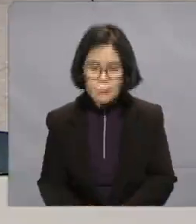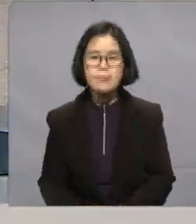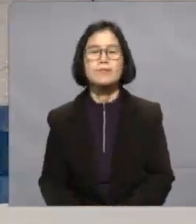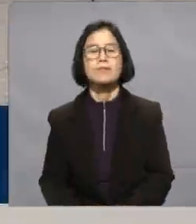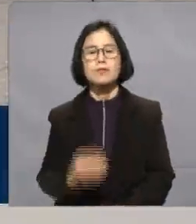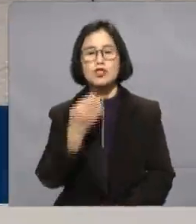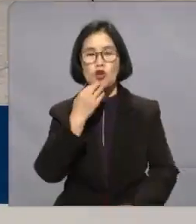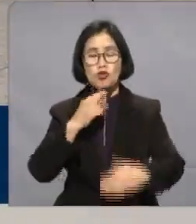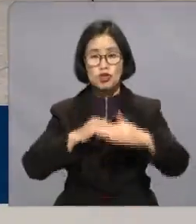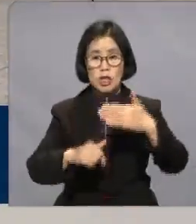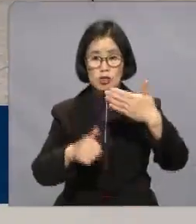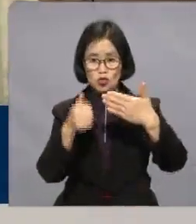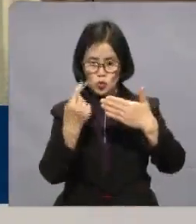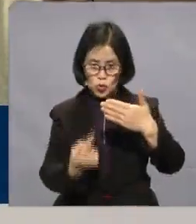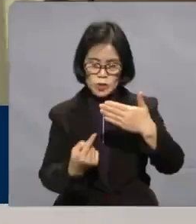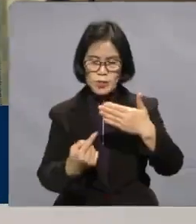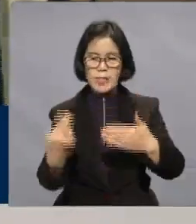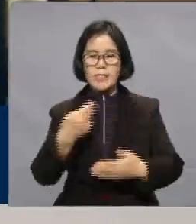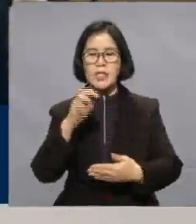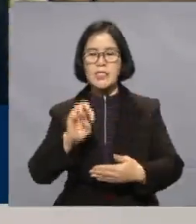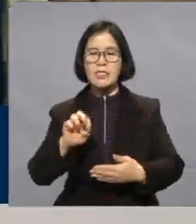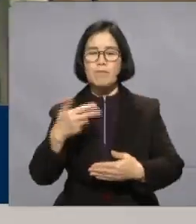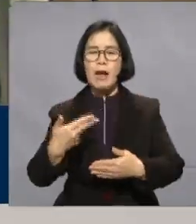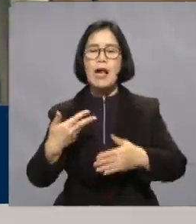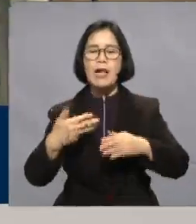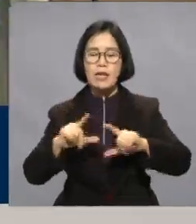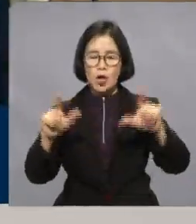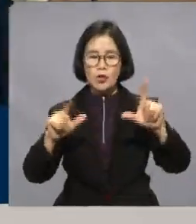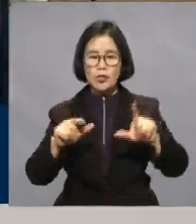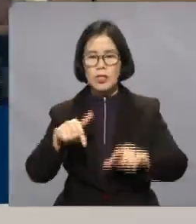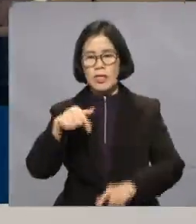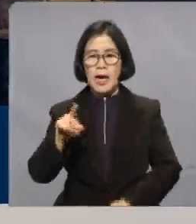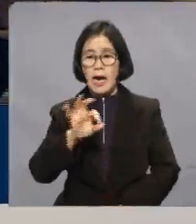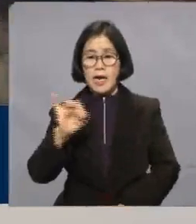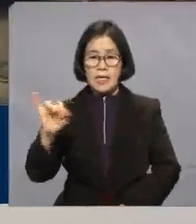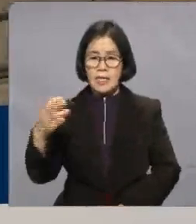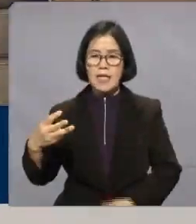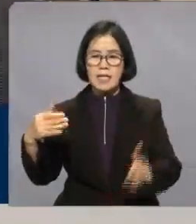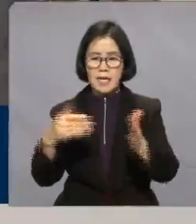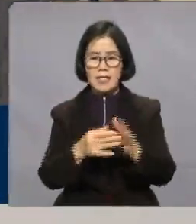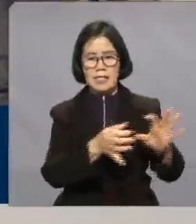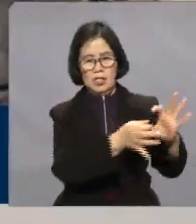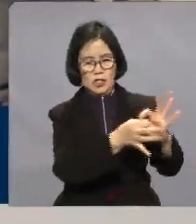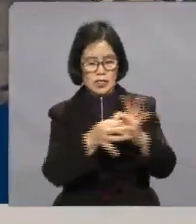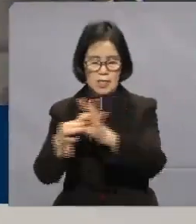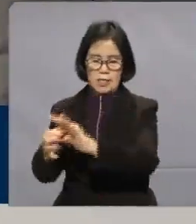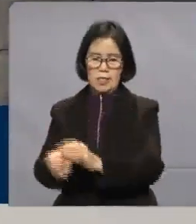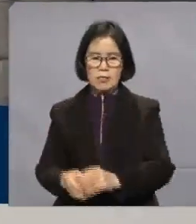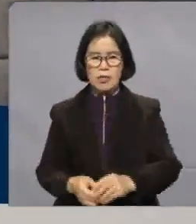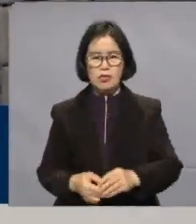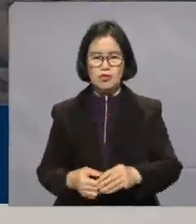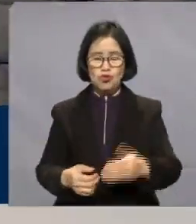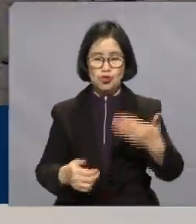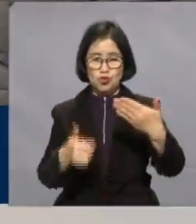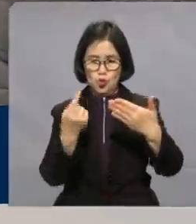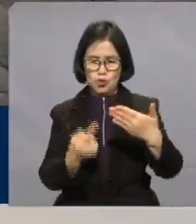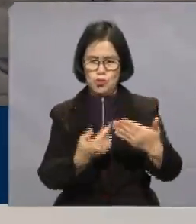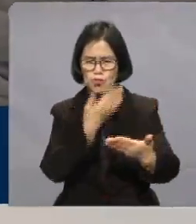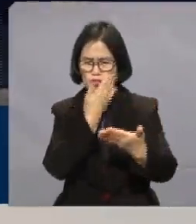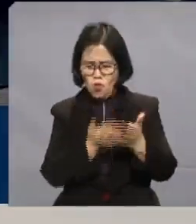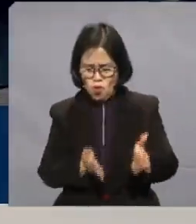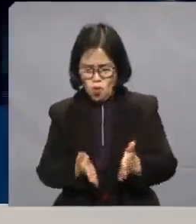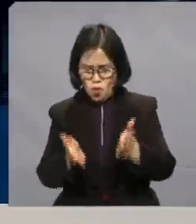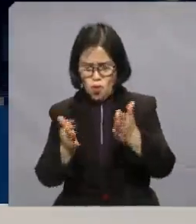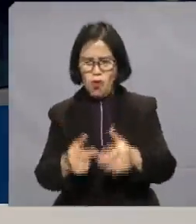서울 지하철 9호선이 오는 2028년 고덕 강일지구까지 연장합니다. 9호선 골드라인이 완성되는 셈이지만